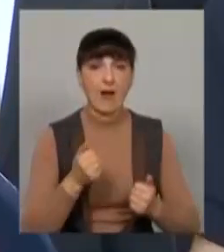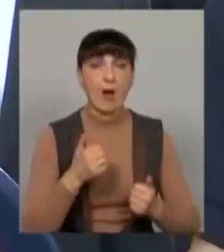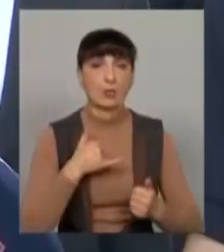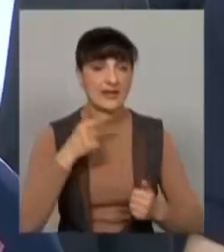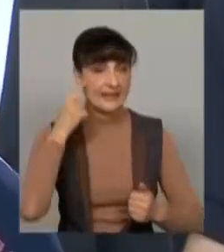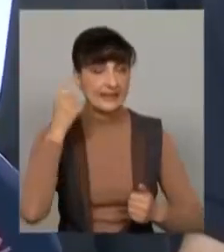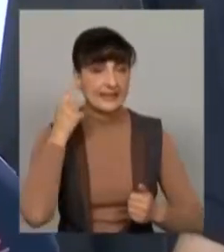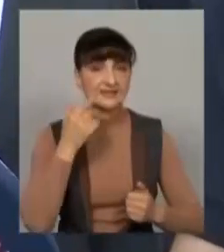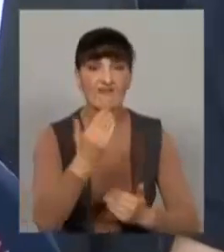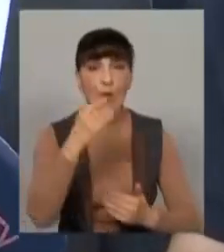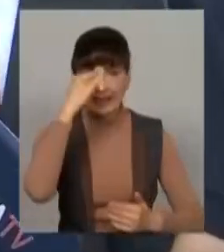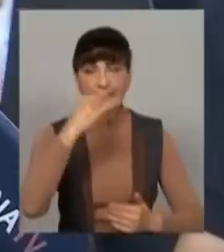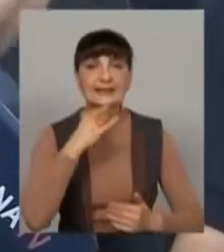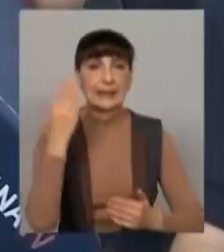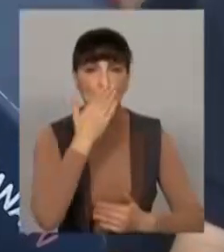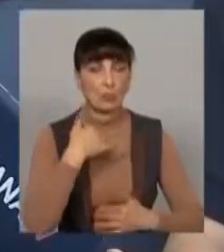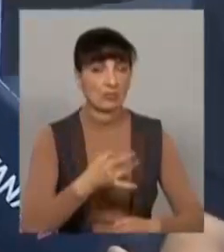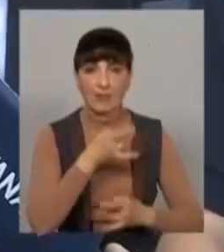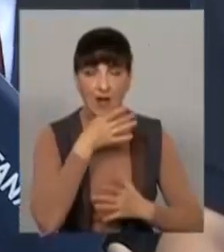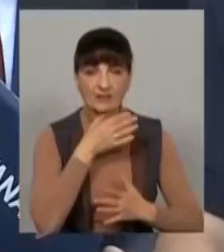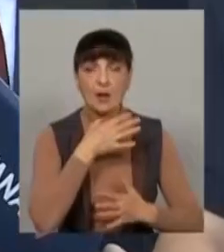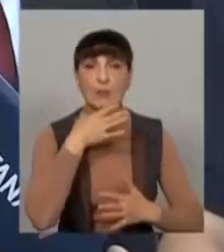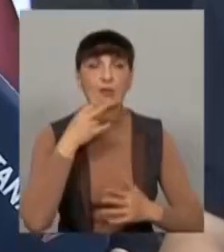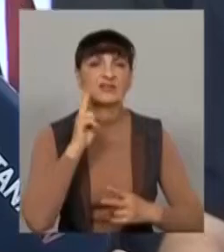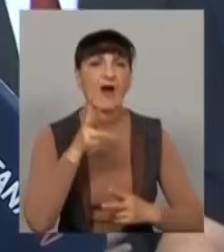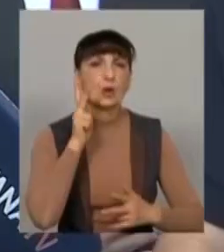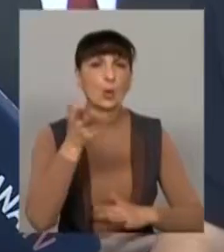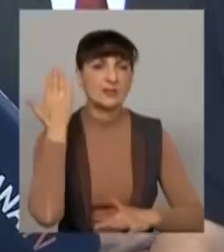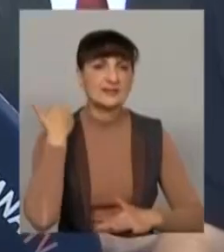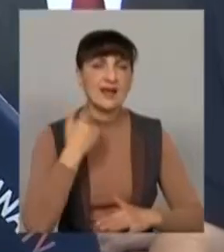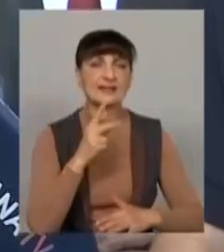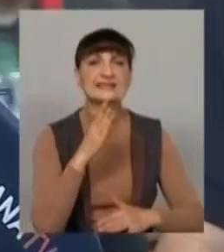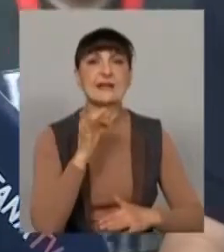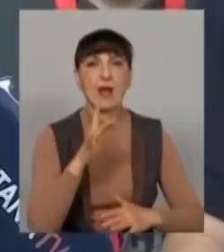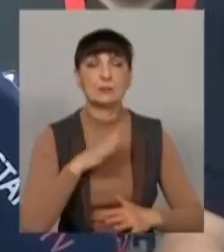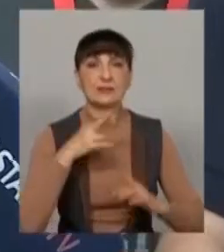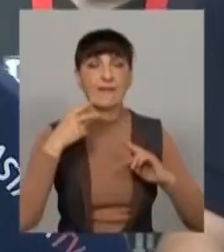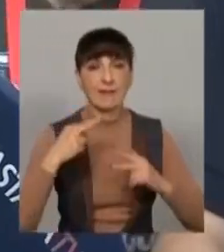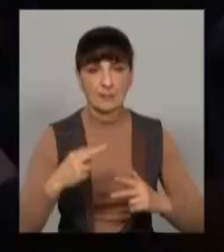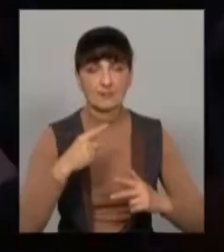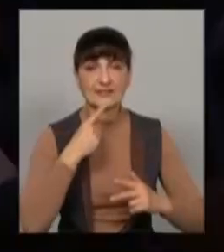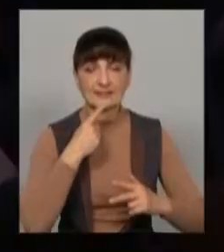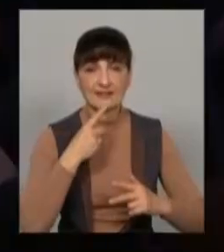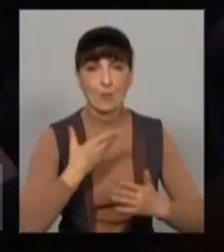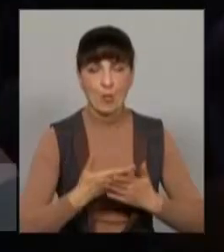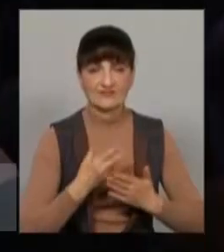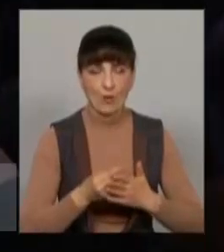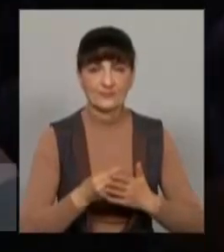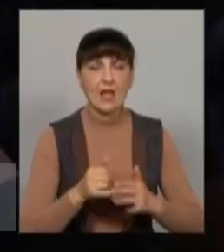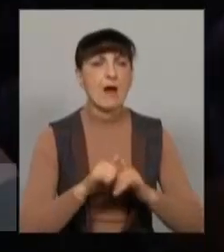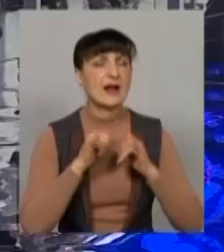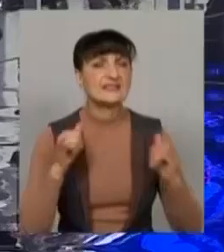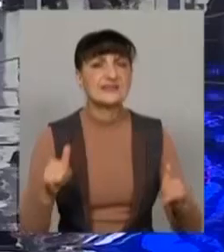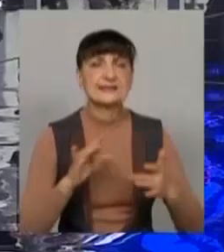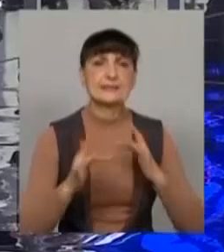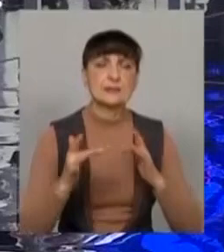Мы 2-3 года назад там некоторые сериалы были перевод на кыргызский язык, и мы показывали. О стремительном развитии